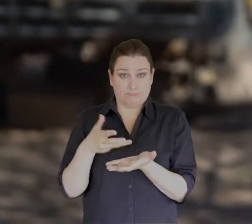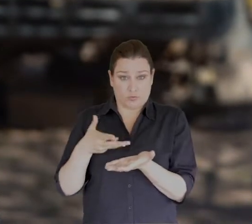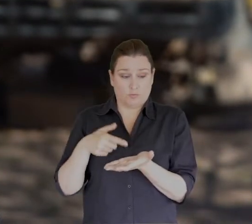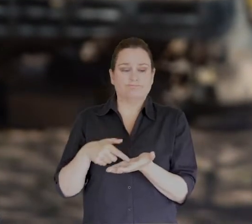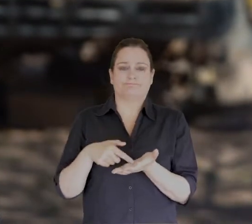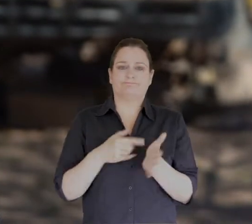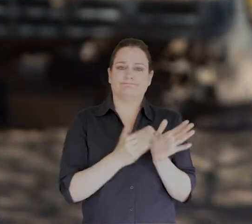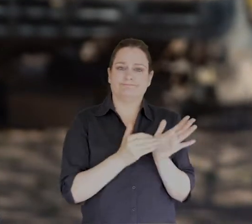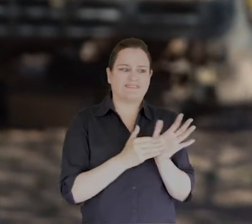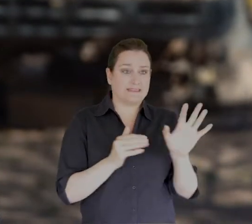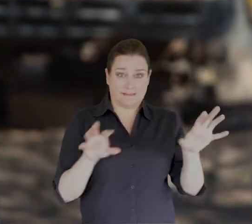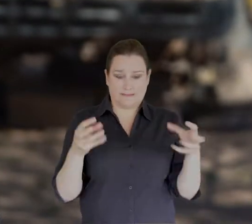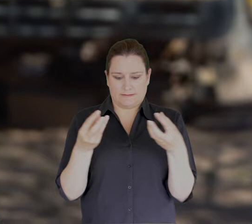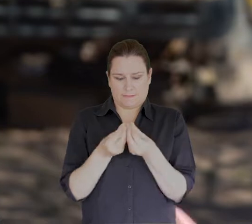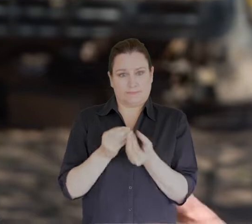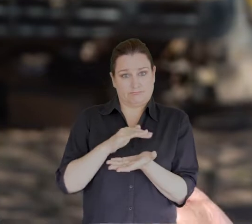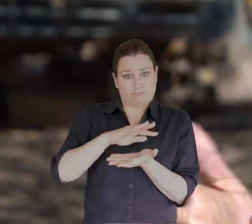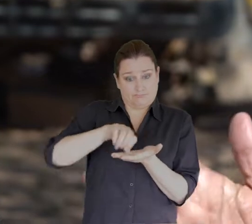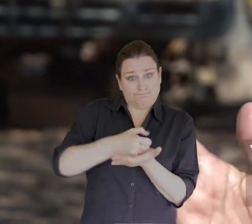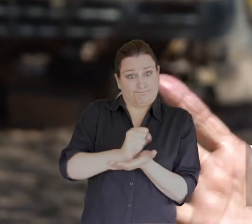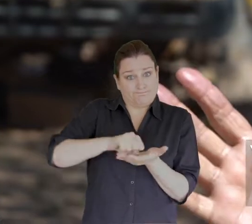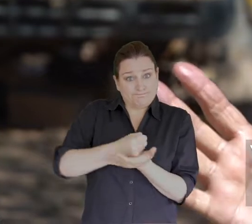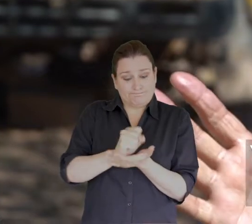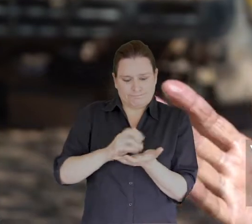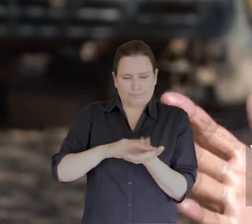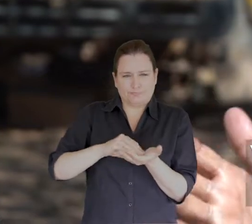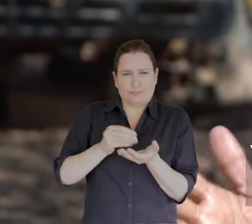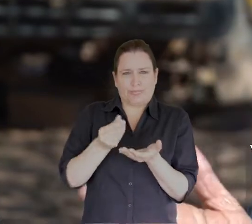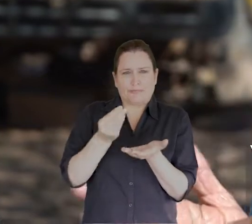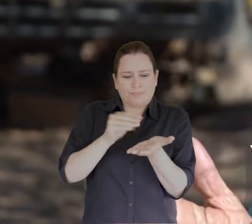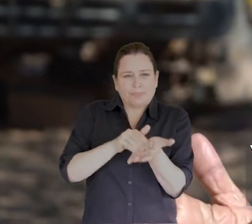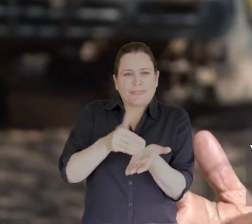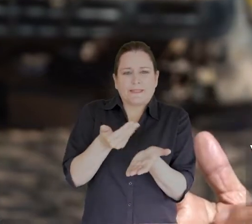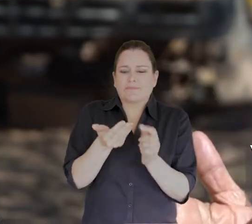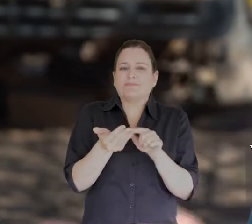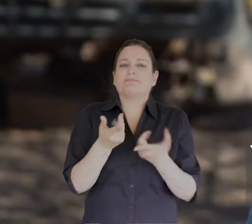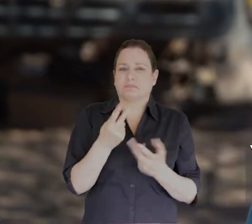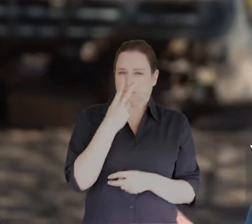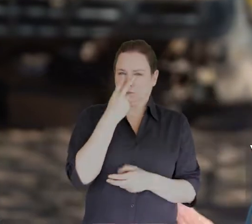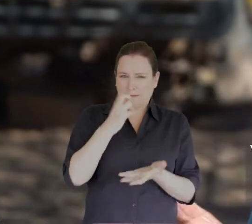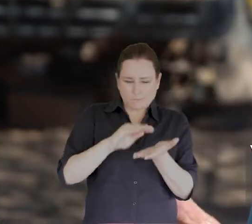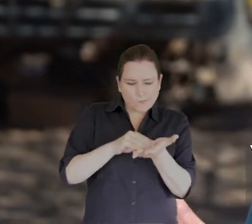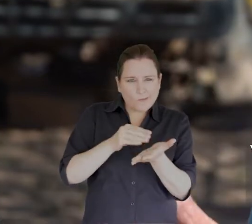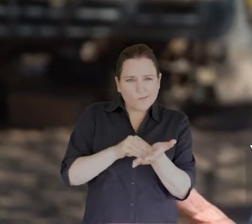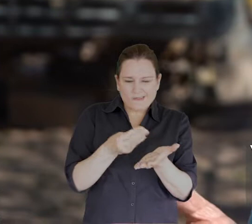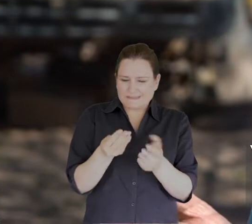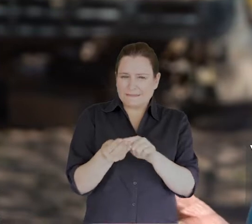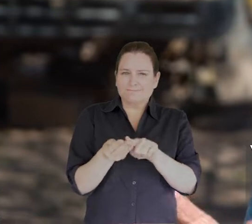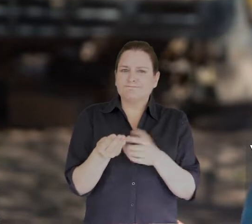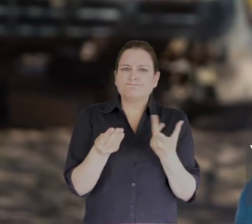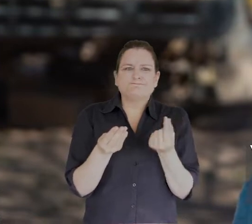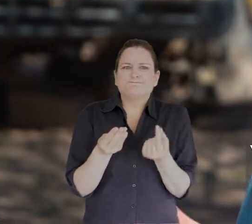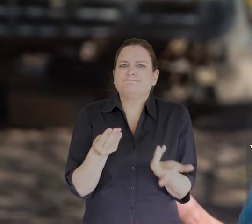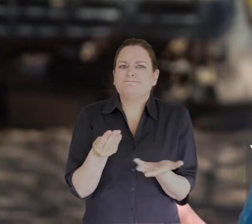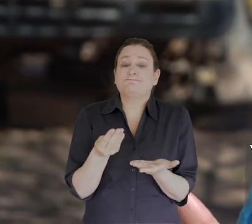aangemaakt. En hij wordt zwart. Als je hem aanmaakt, dan is hij zwart. Je vat die vet en daar vat je die poeier in, dan maak